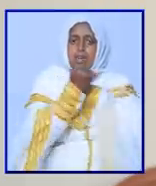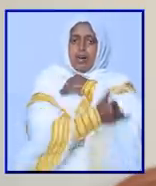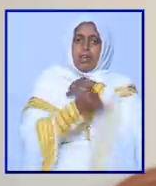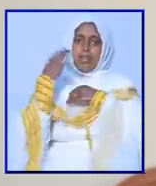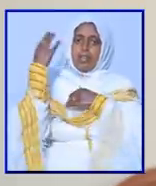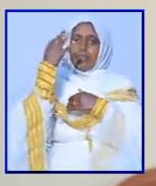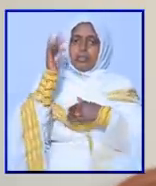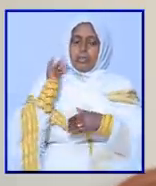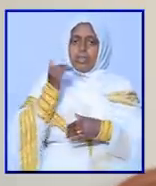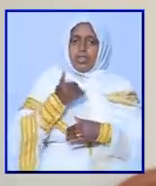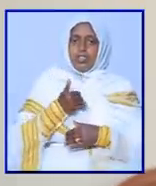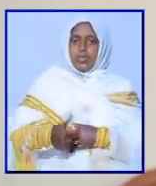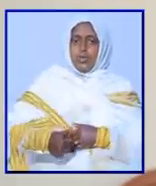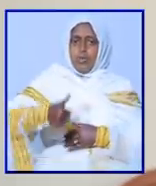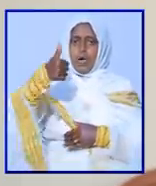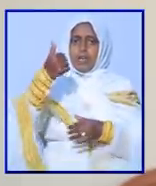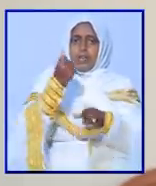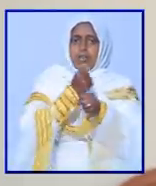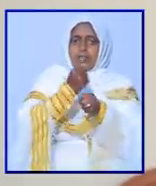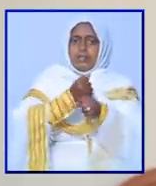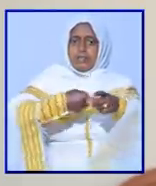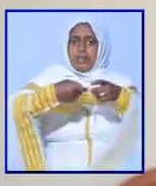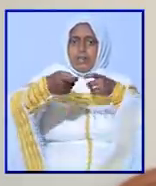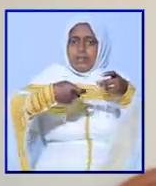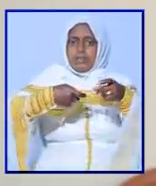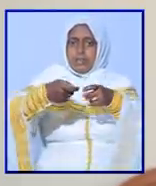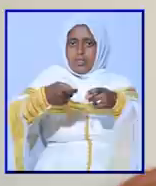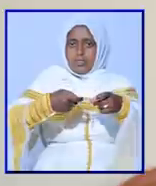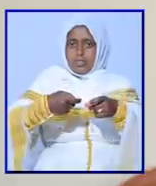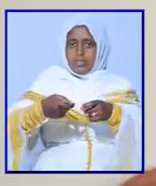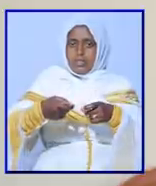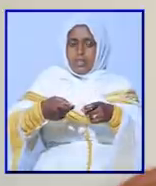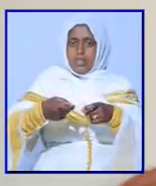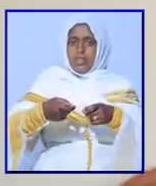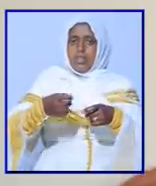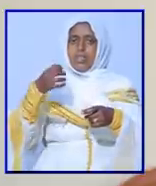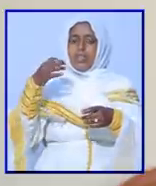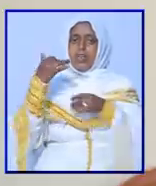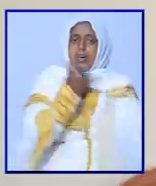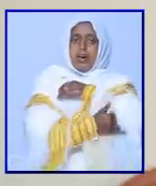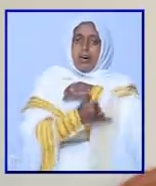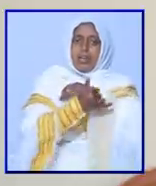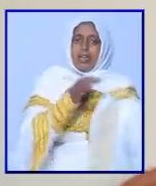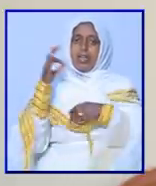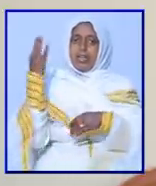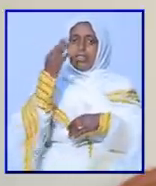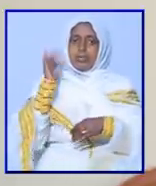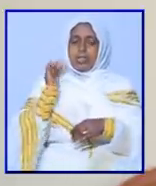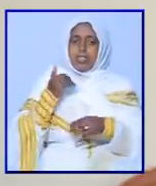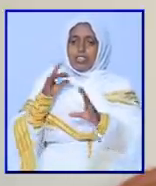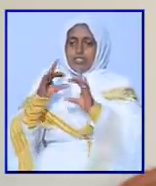የሀገረ ስብከታችን ዋና ስራ አስኪያጅ የሀገረ ስብከታችን